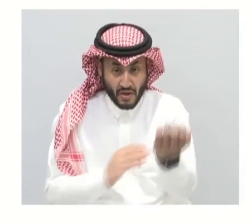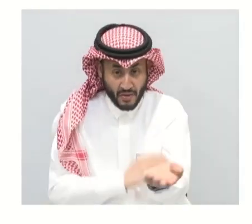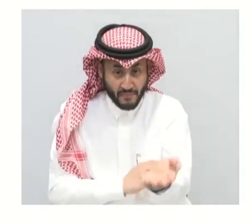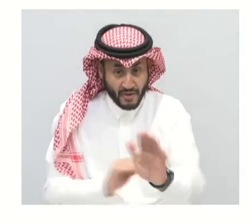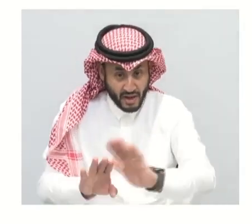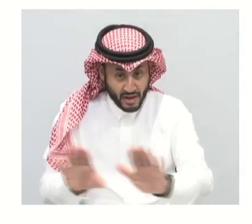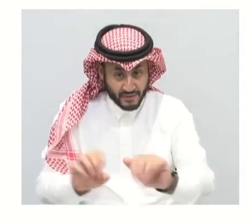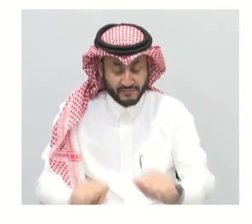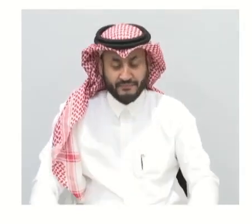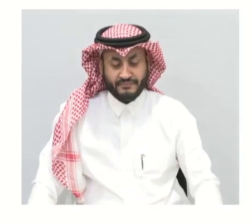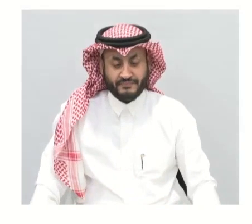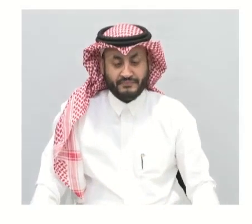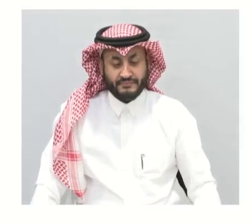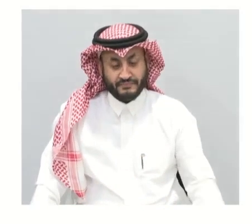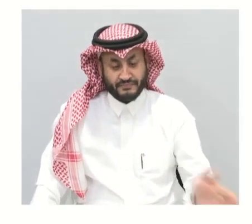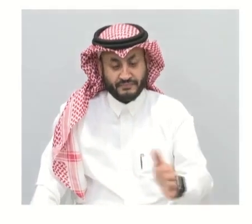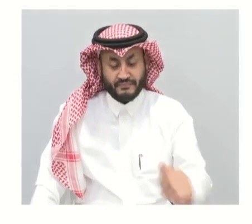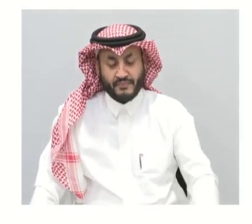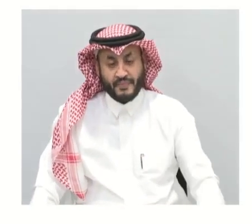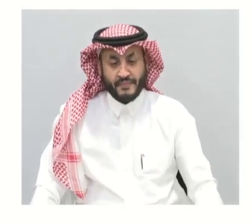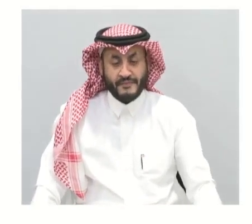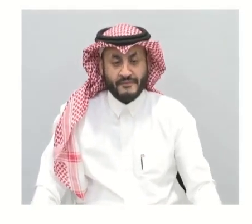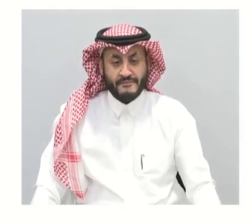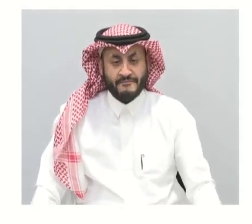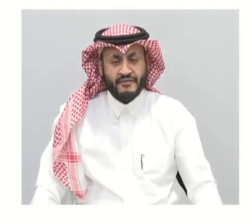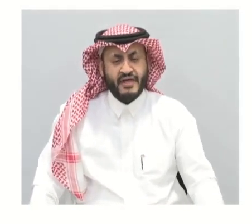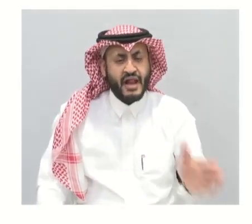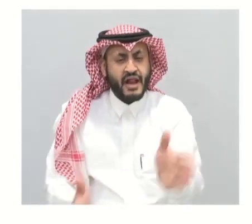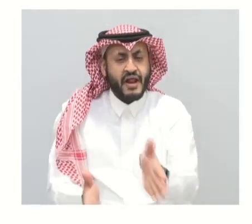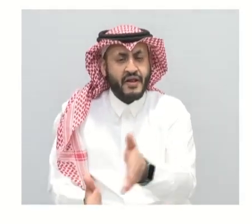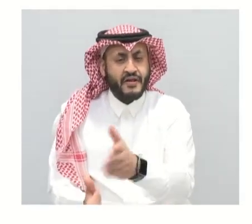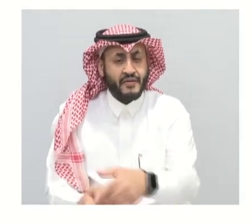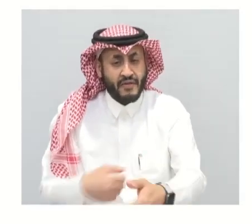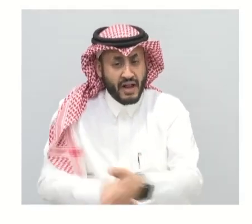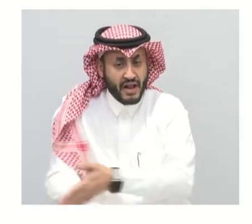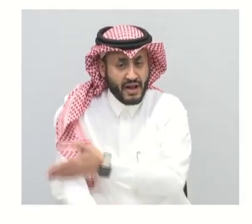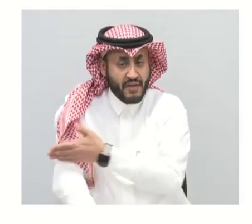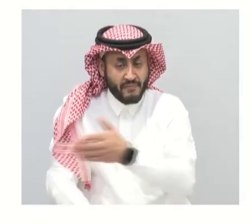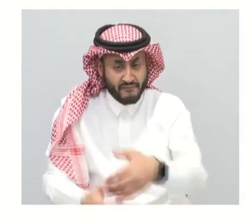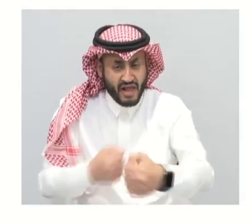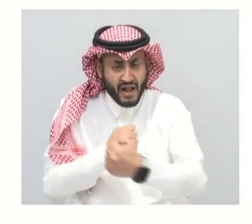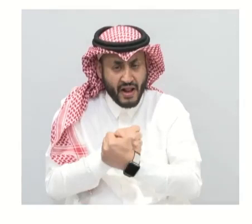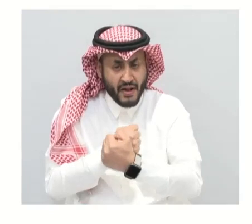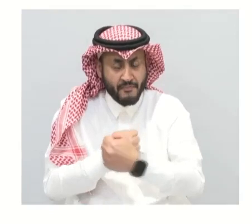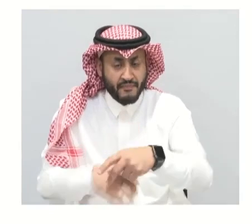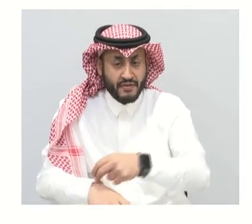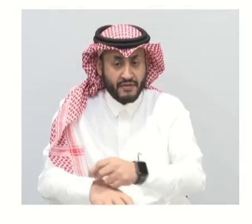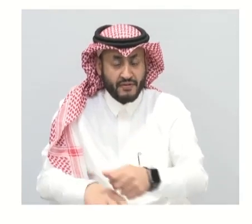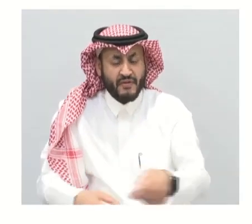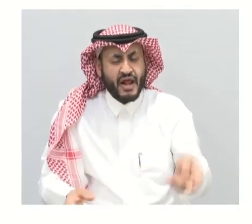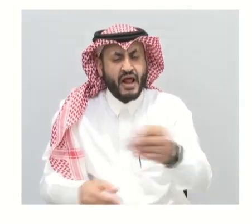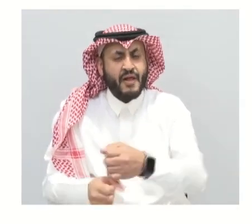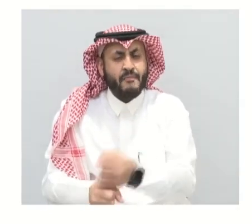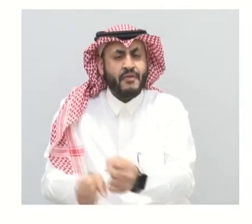هذا الدرس كذلك تعرفنا على الطرق التي تساعد في دعم التربه والعمليات التي